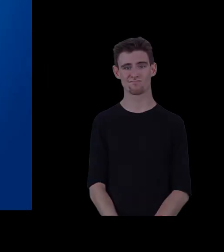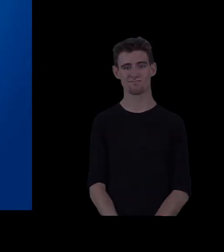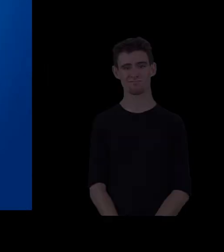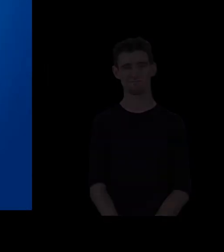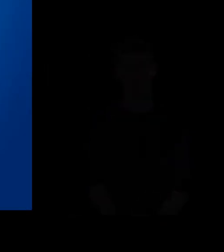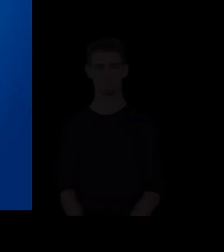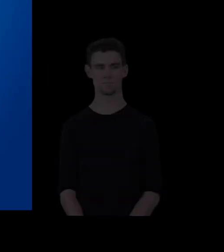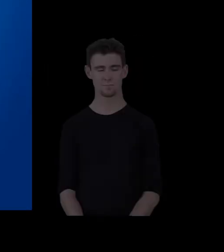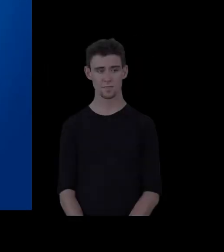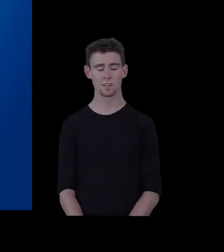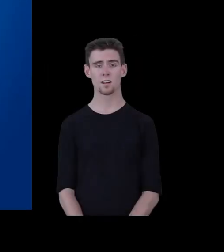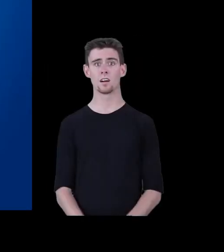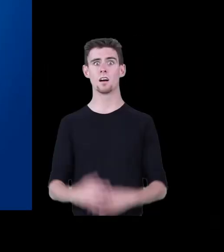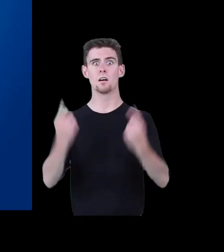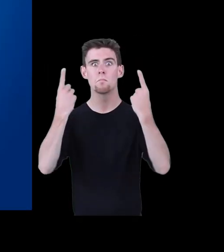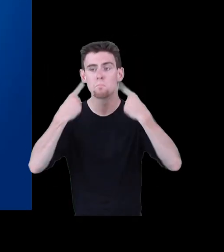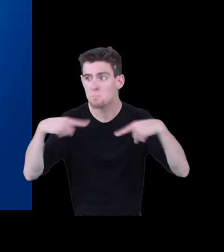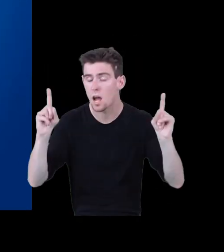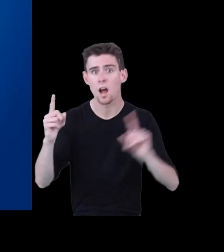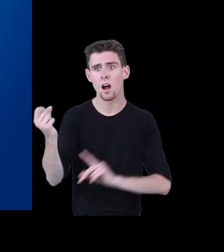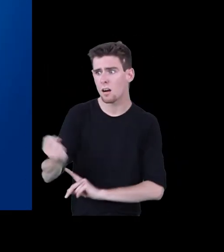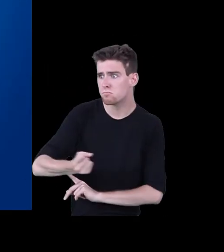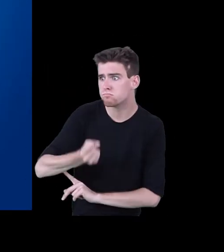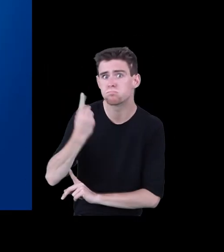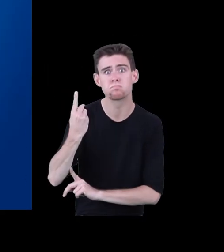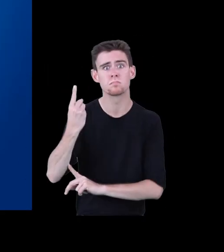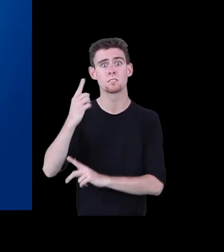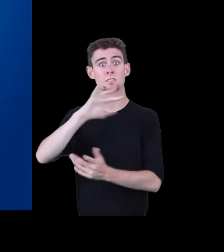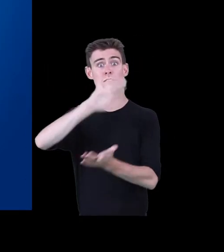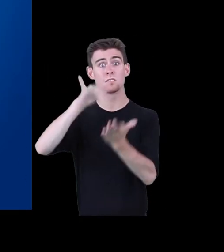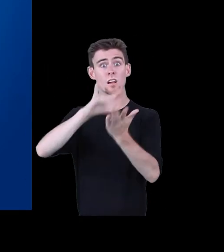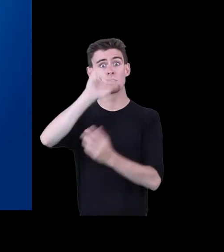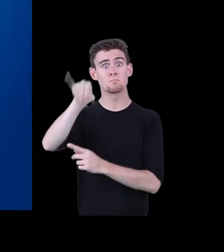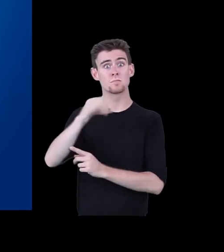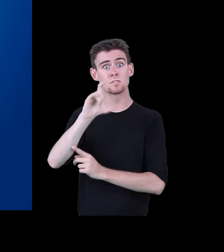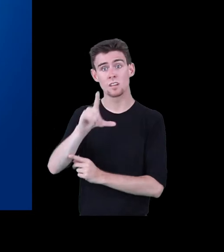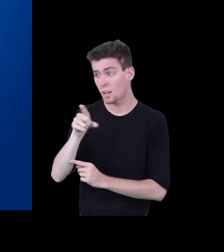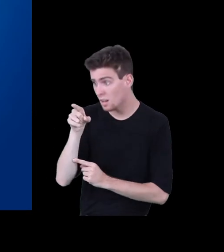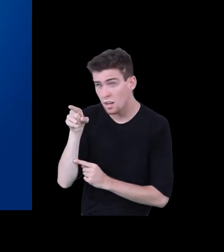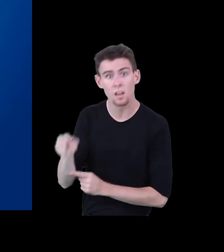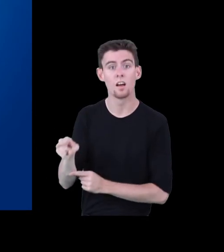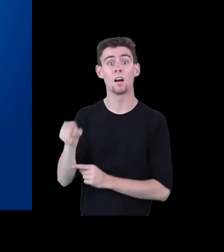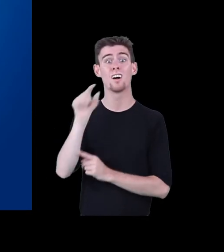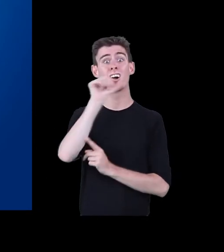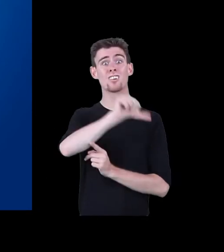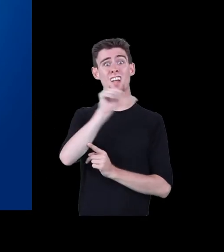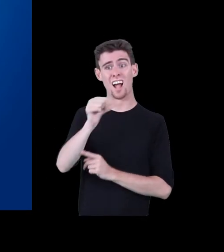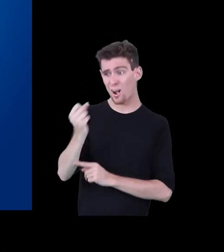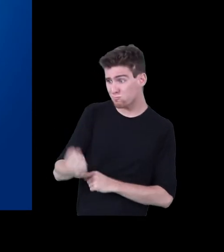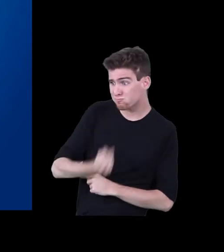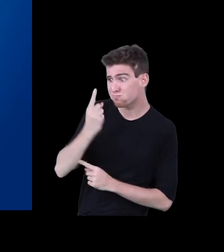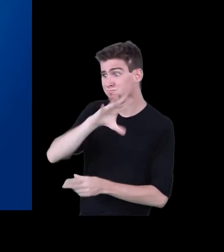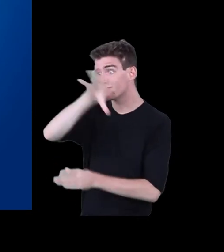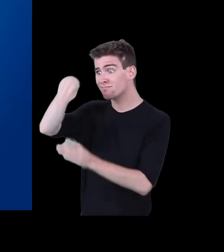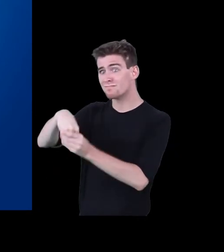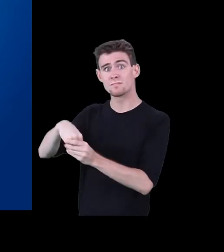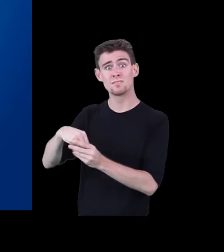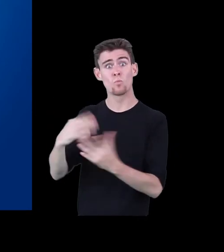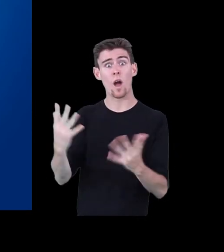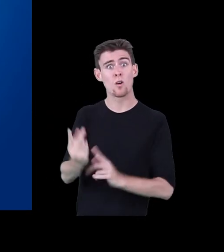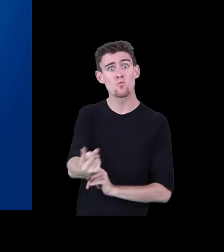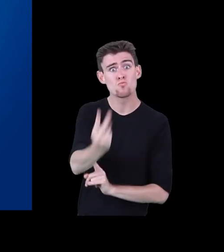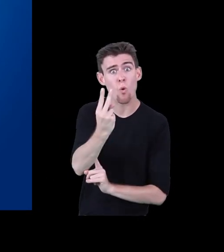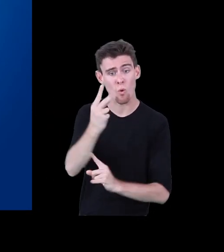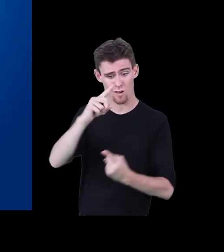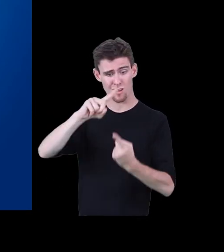finalement compris que le Centre Gilles Léger, c'est pas juste le fait qu'il y a des petits groupes, mais c'est qu'ils ont une langue. une